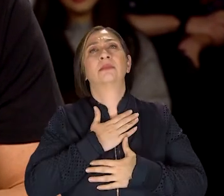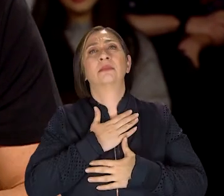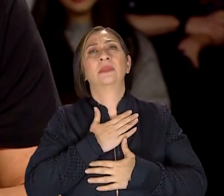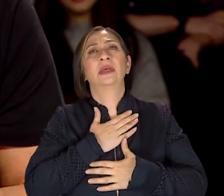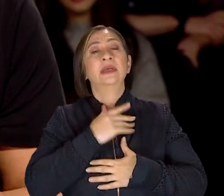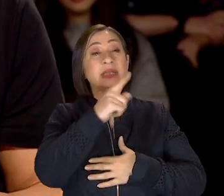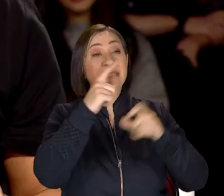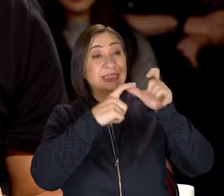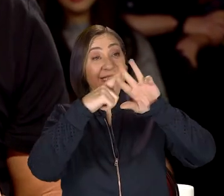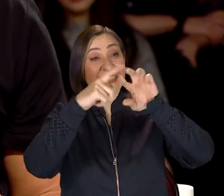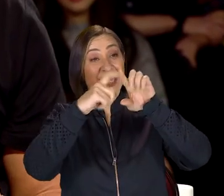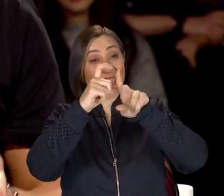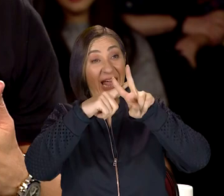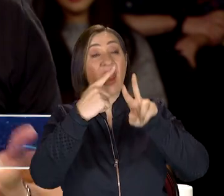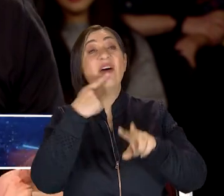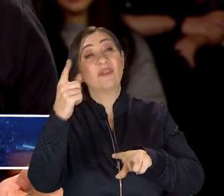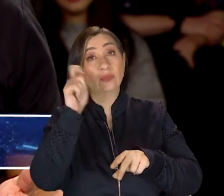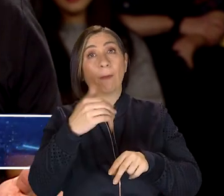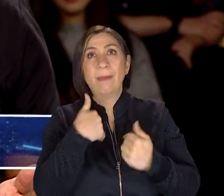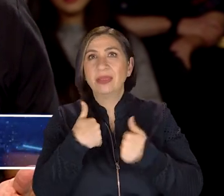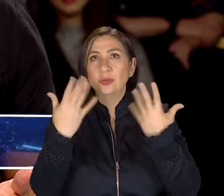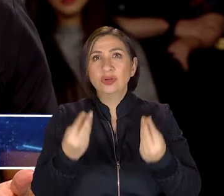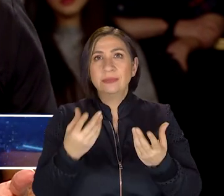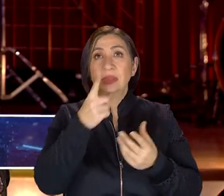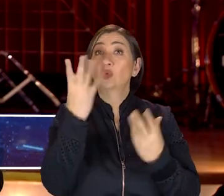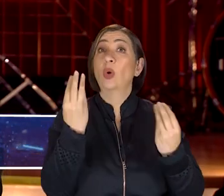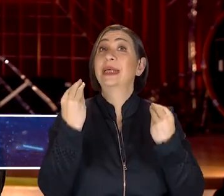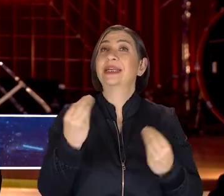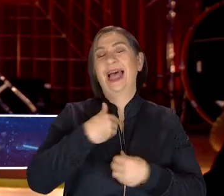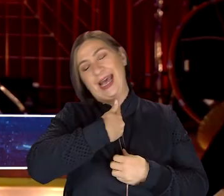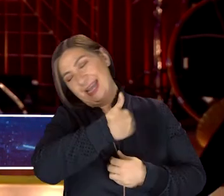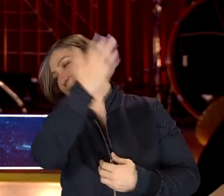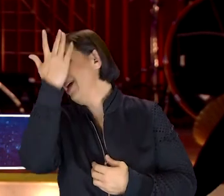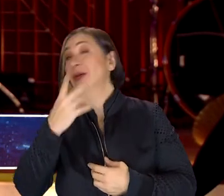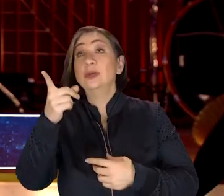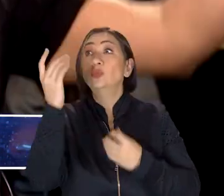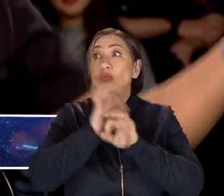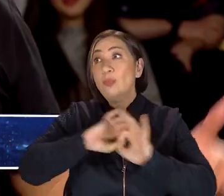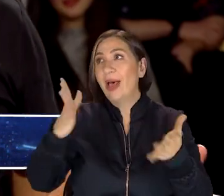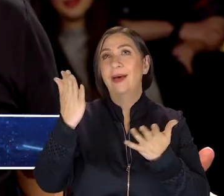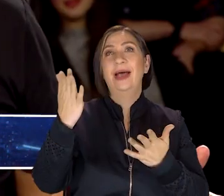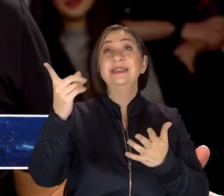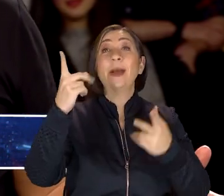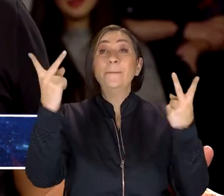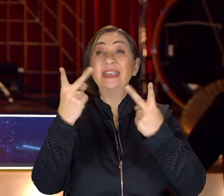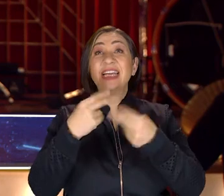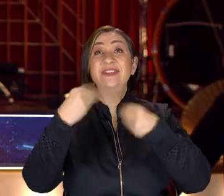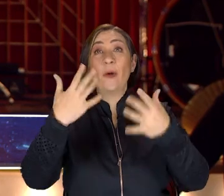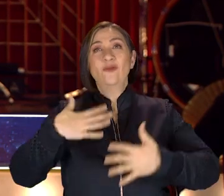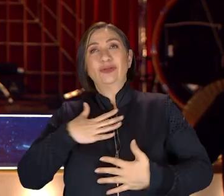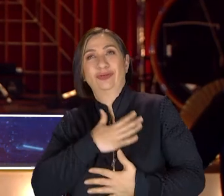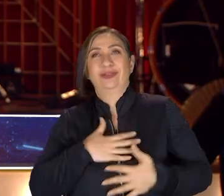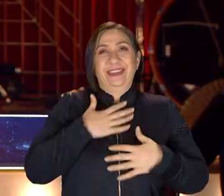ya sen Serdar'ın danslarına laf ediyorsun abi. Ben ne olacağım yani? Sen çok iyisin. Ya git Allah aşkına. Sen çok ya. İyisin. Abi. Sen mesaj veren